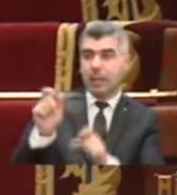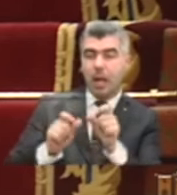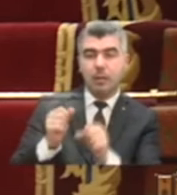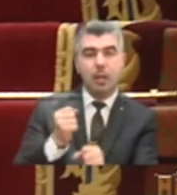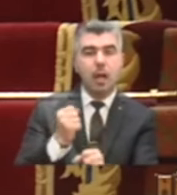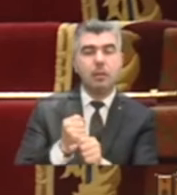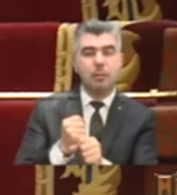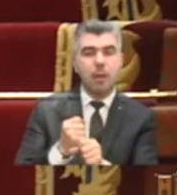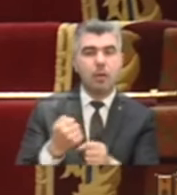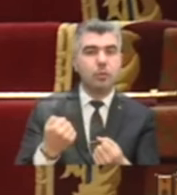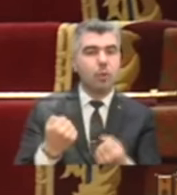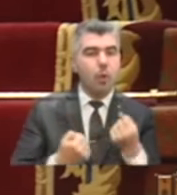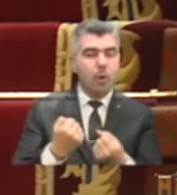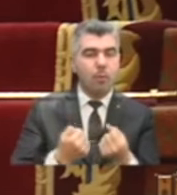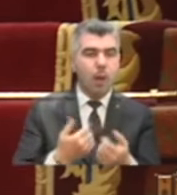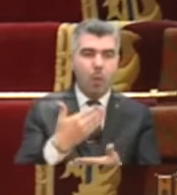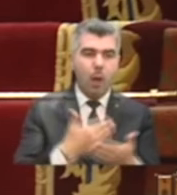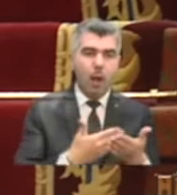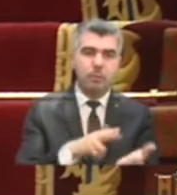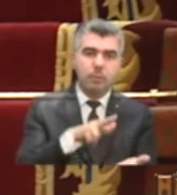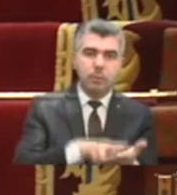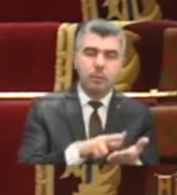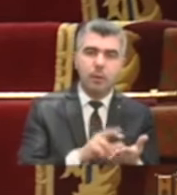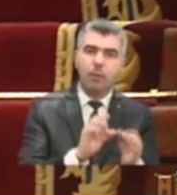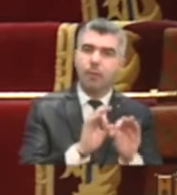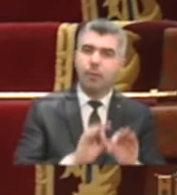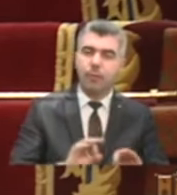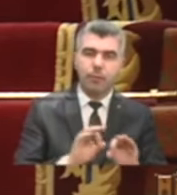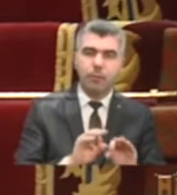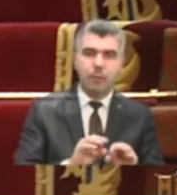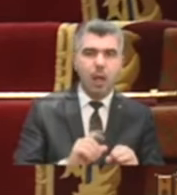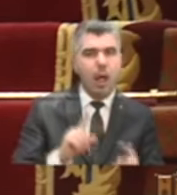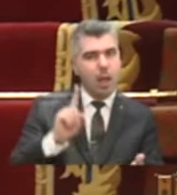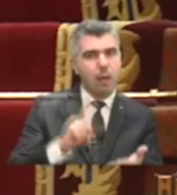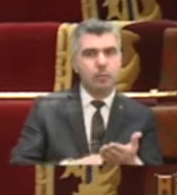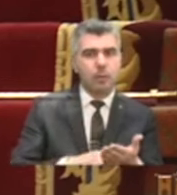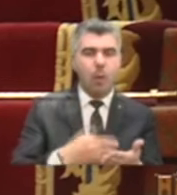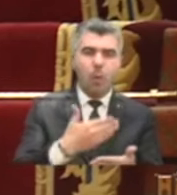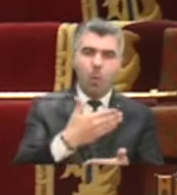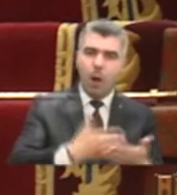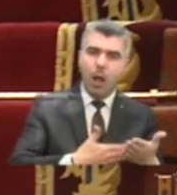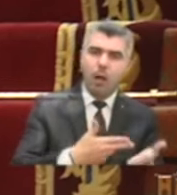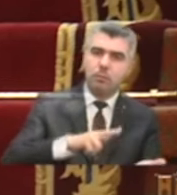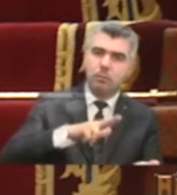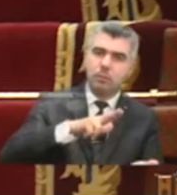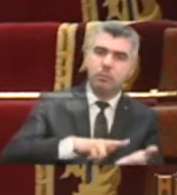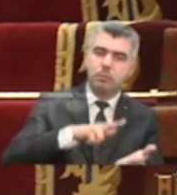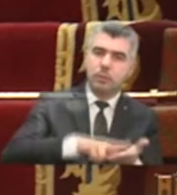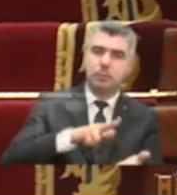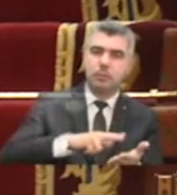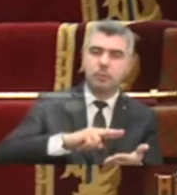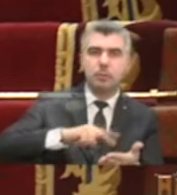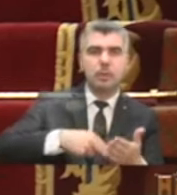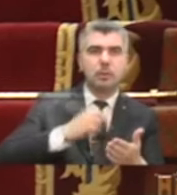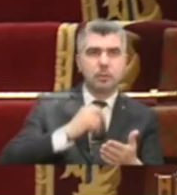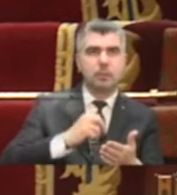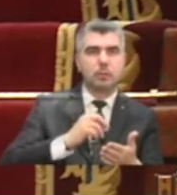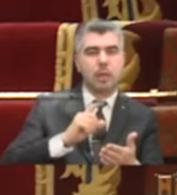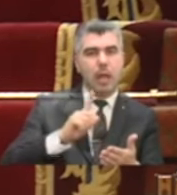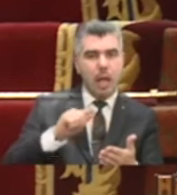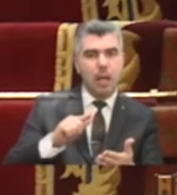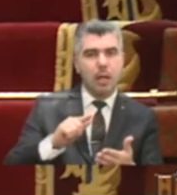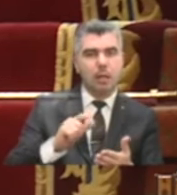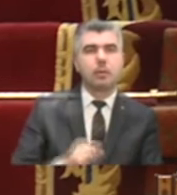هادي ديال النقل السري، عطيوهم غير تصاريح، غير تصريح ولا رخصة ولا عالجو. راه كاين، راه ما عندك ما تحيد فيه، راه